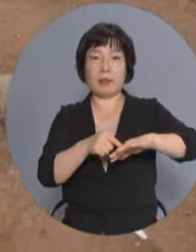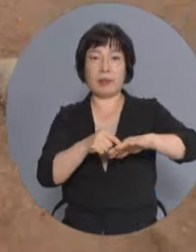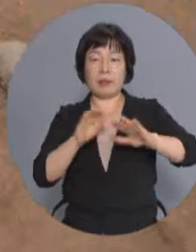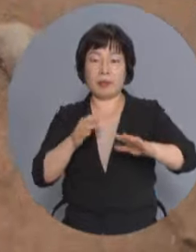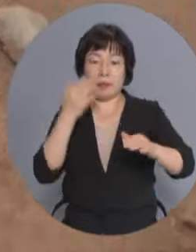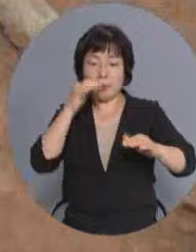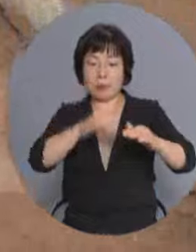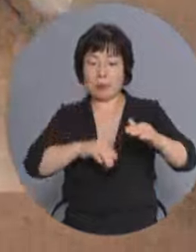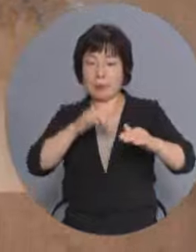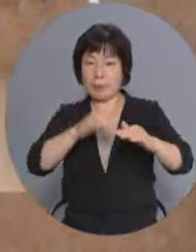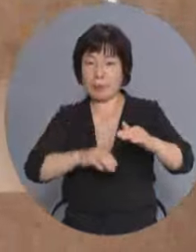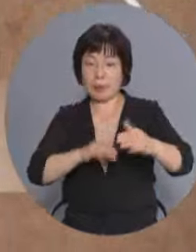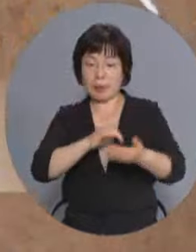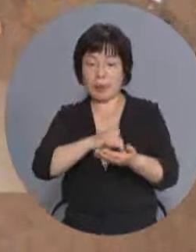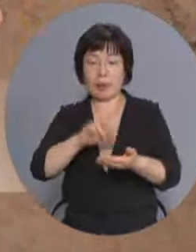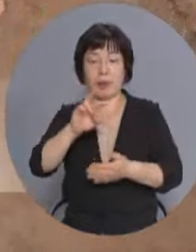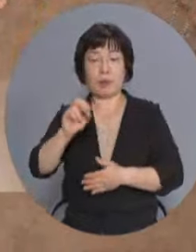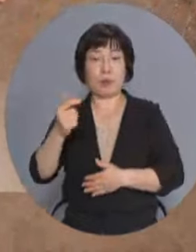이된